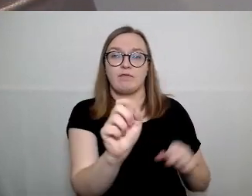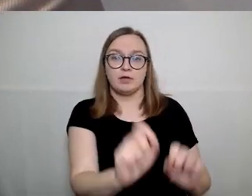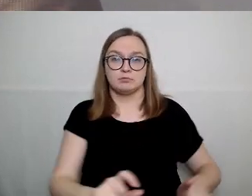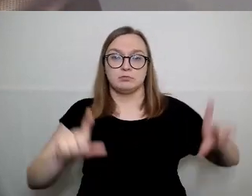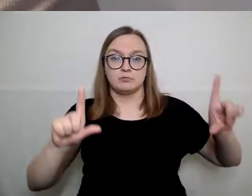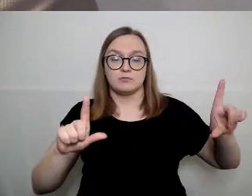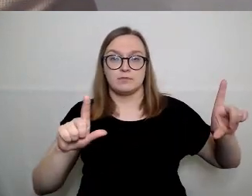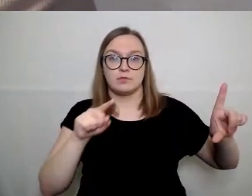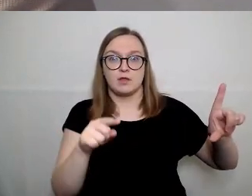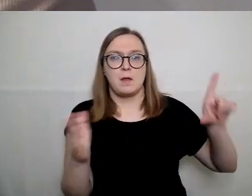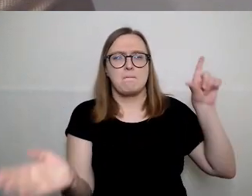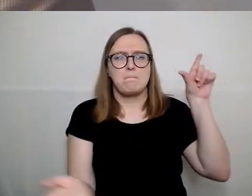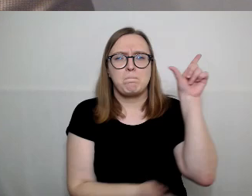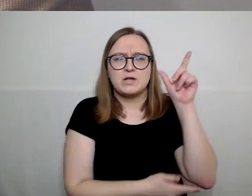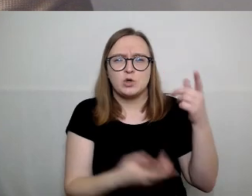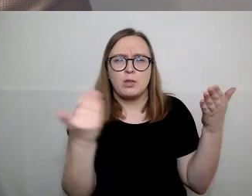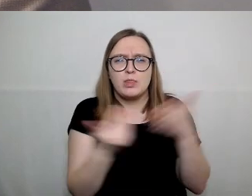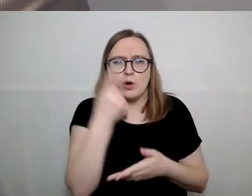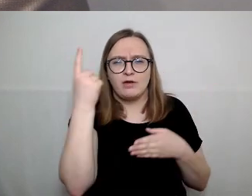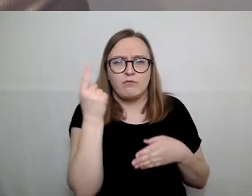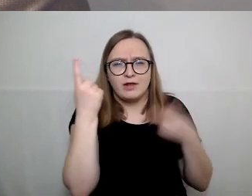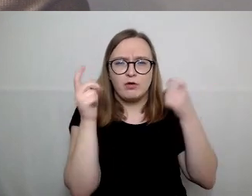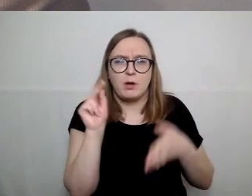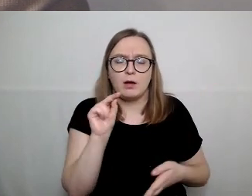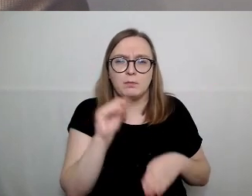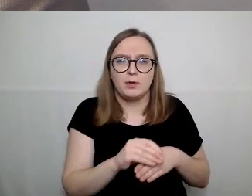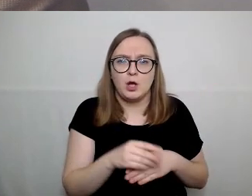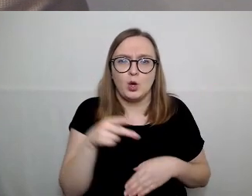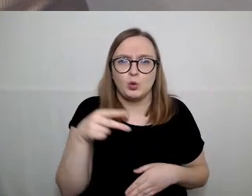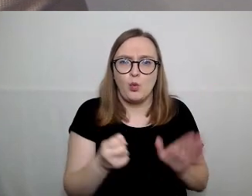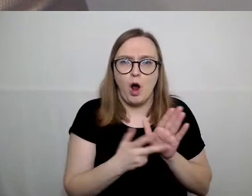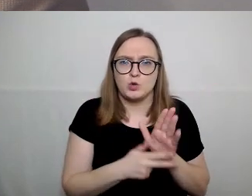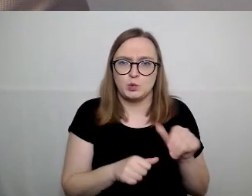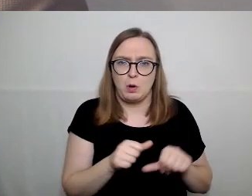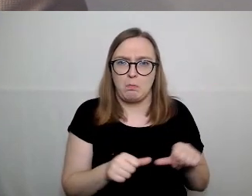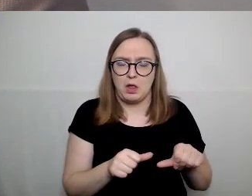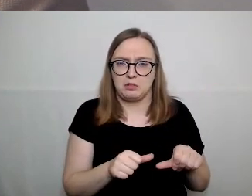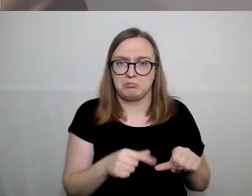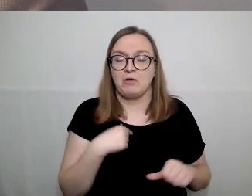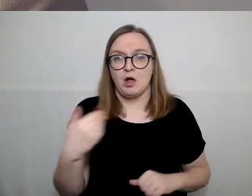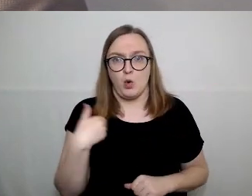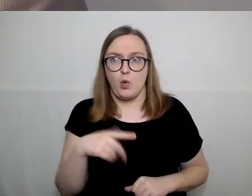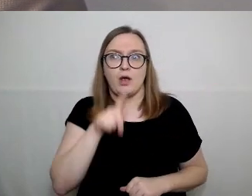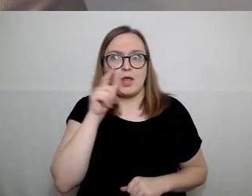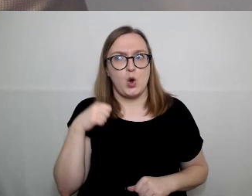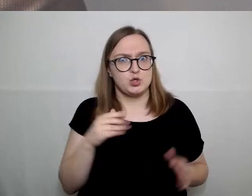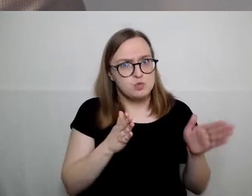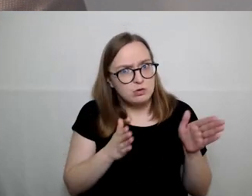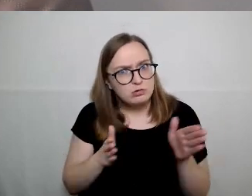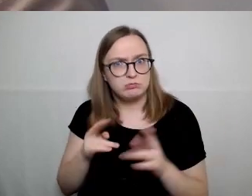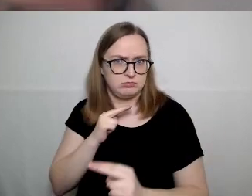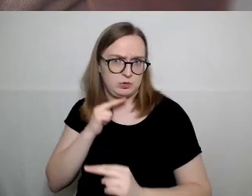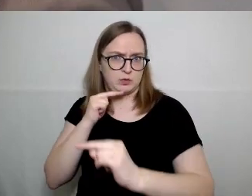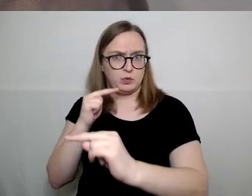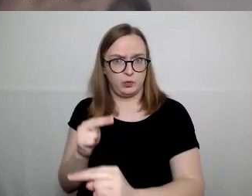paskutinis atnaujinimas 2018 metų ar taip toliau. Tai man kažkaip norėtųsi, kad mes ir jaunimą štai, kad kreiptume dėmesį ir su